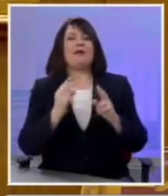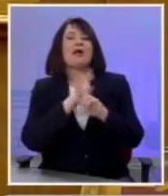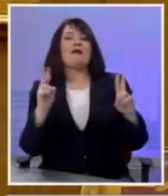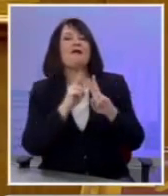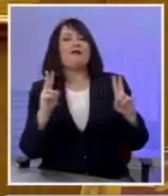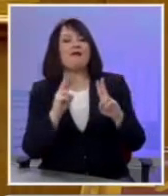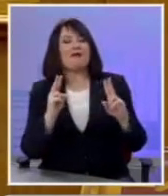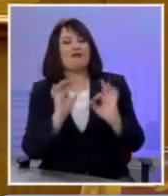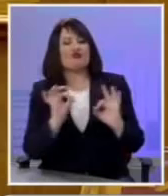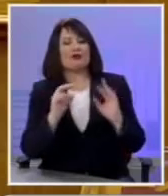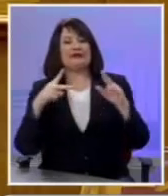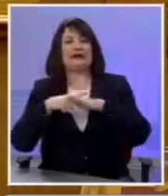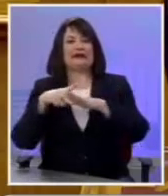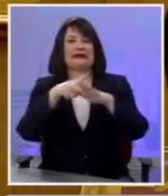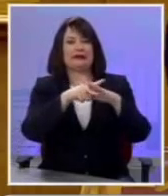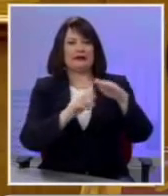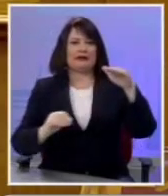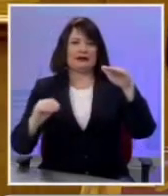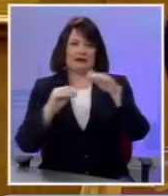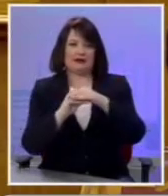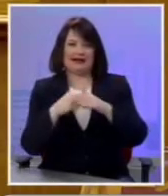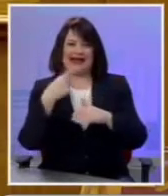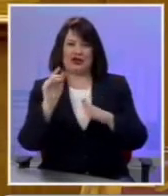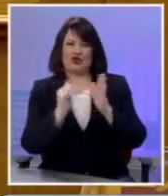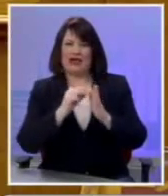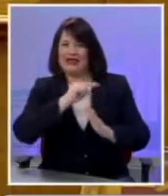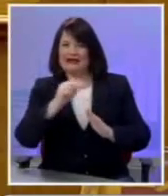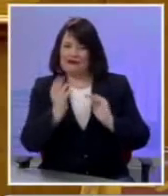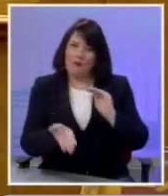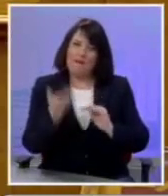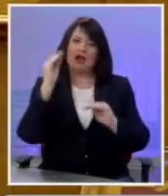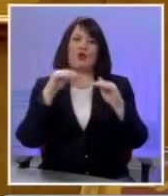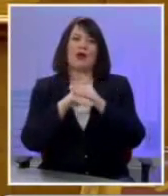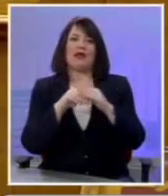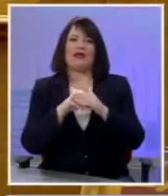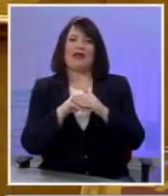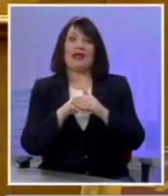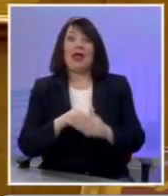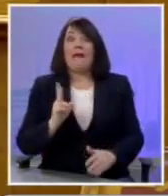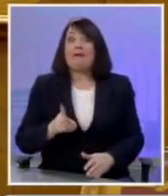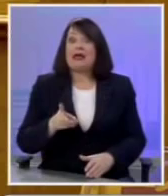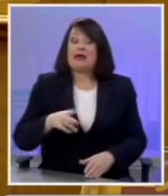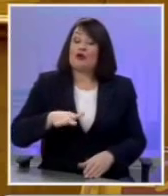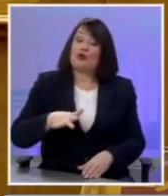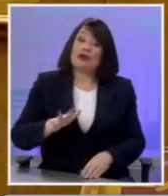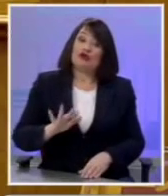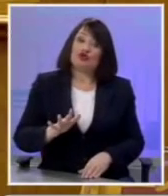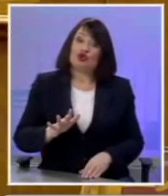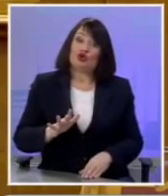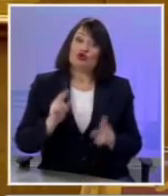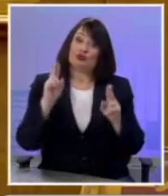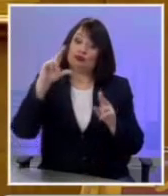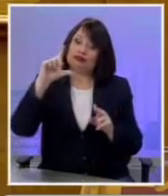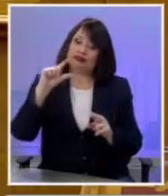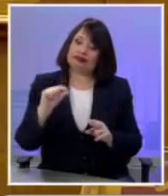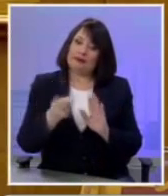τραπεζών καταθέσεις πάνω από 100.000 ευρώ, υπήρχε κίνδυνος απομείωσής